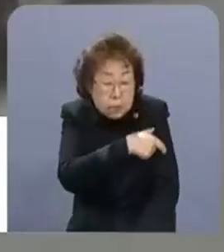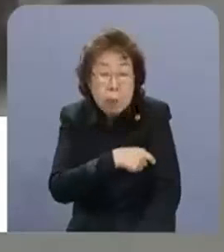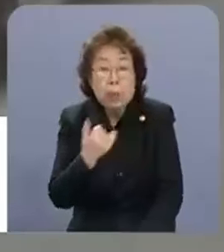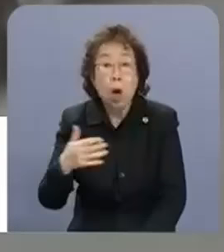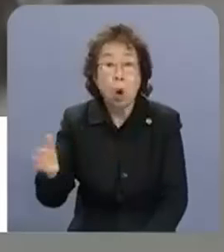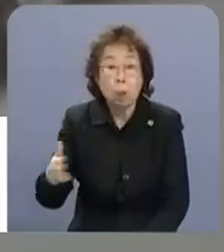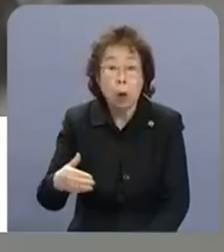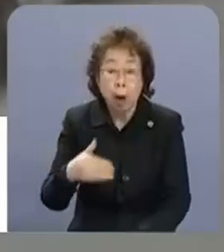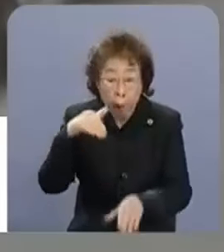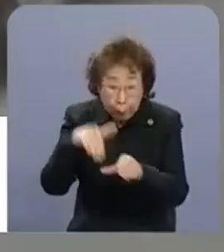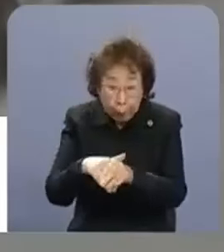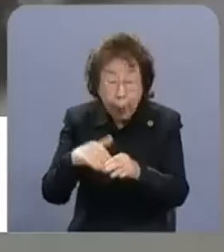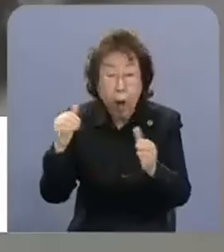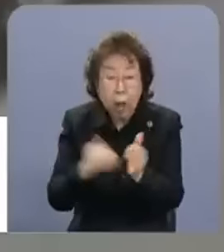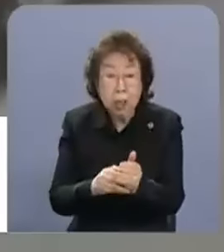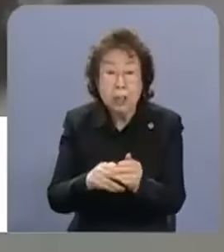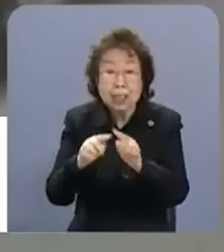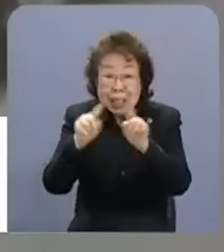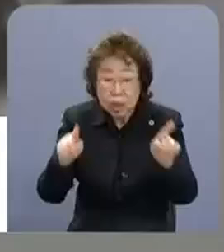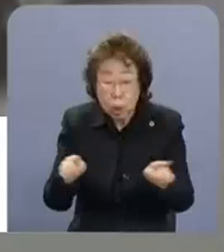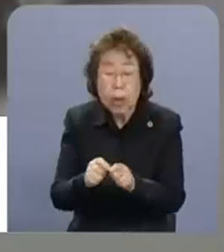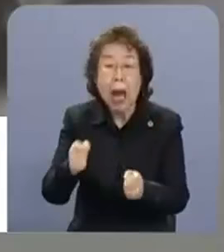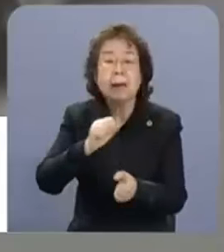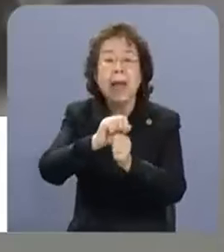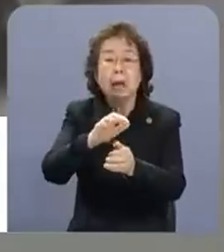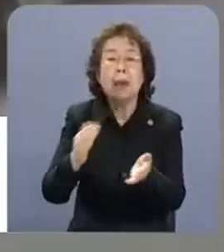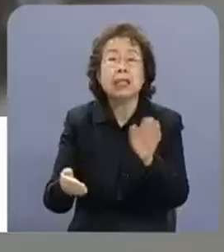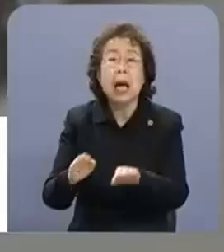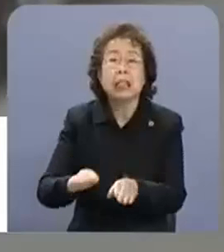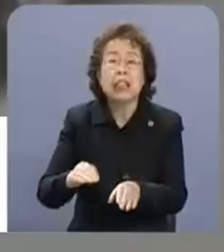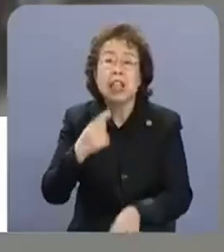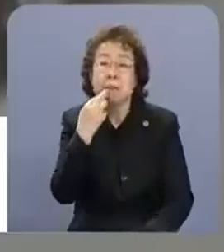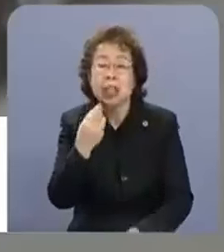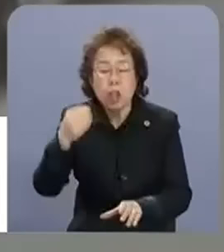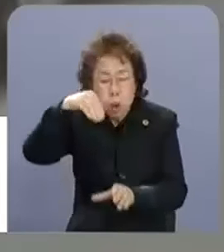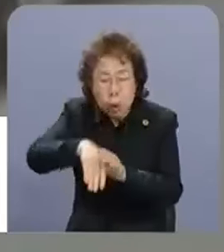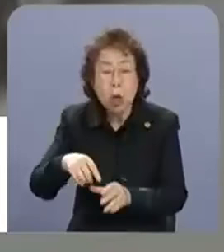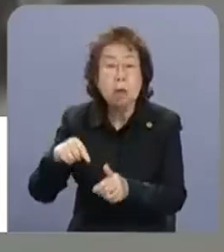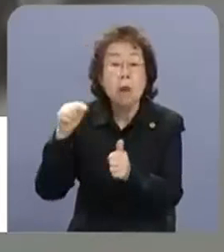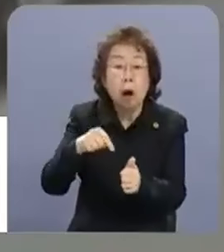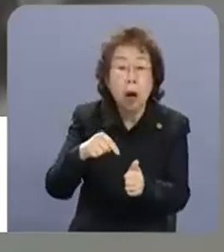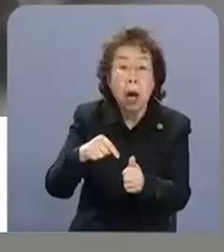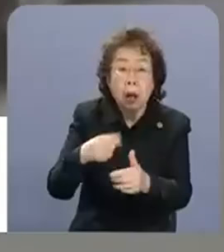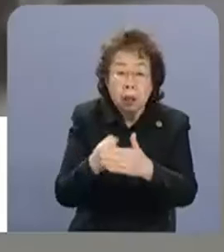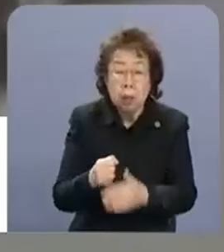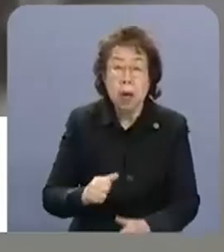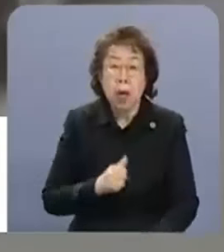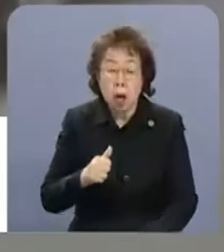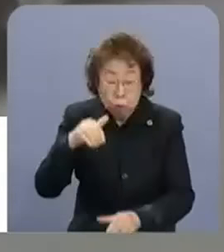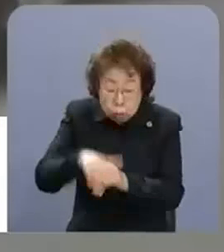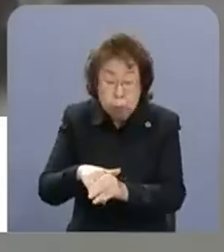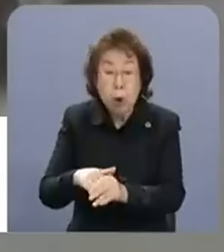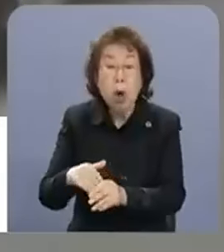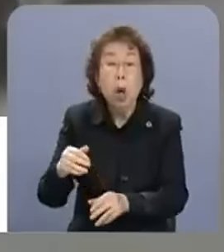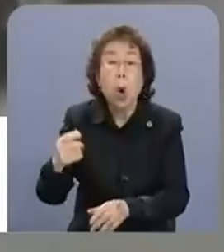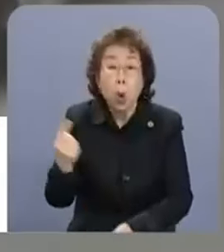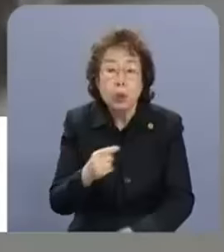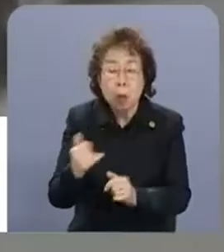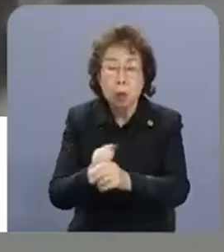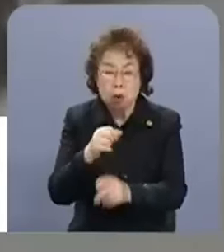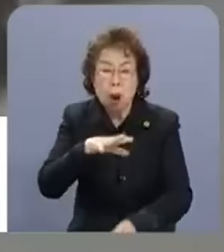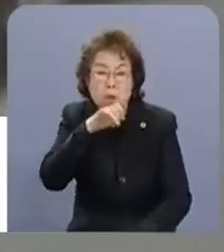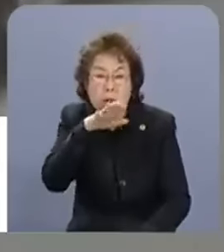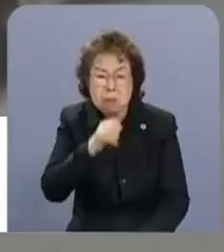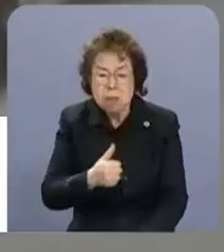아니라 기표를 마친 투표지를 택배 상자나 비닐봉지에 집어넣으라고 해 투표를 하러 온 사람들의 항의가 부산 곳곳